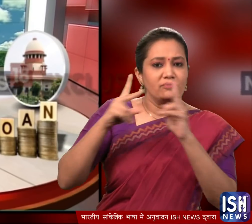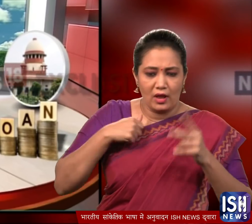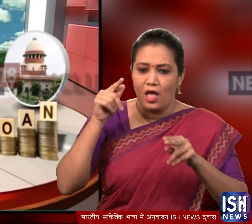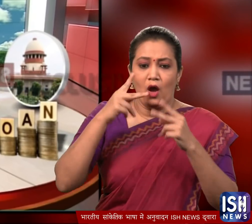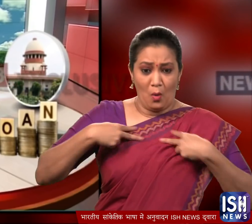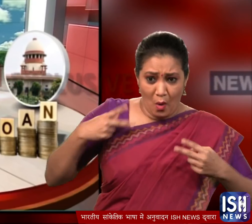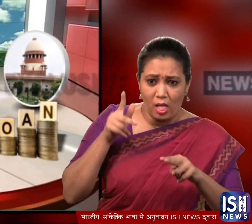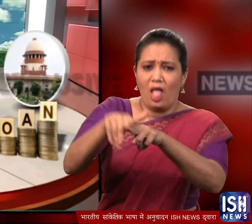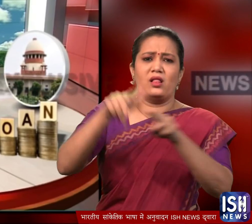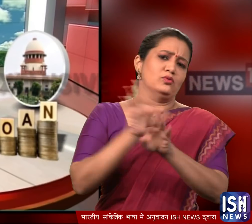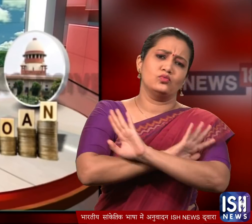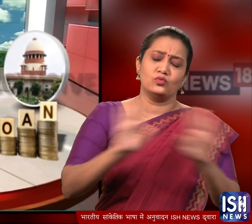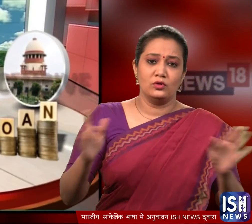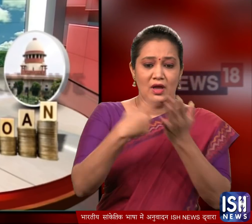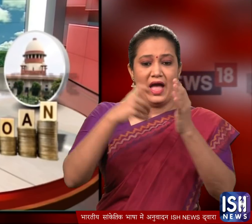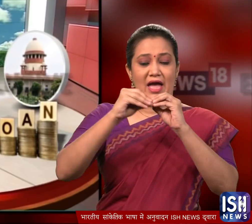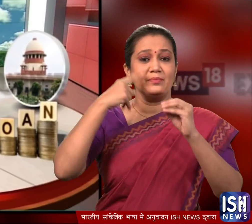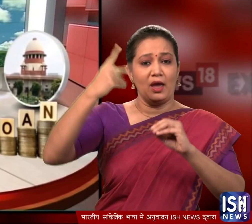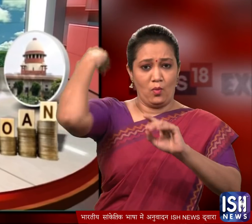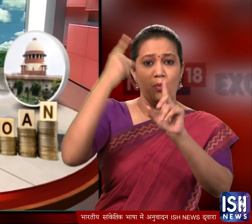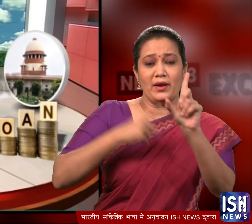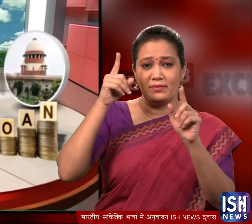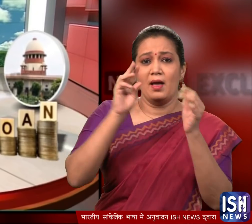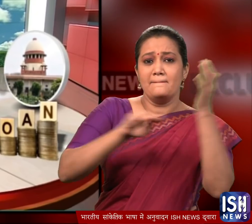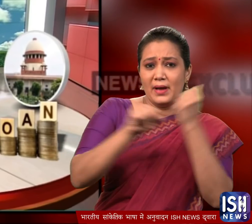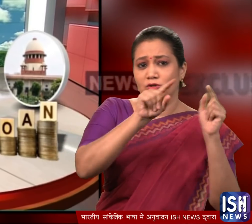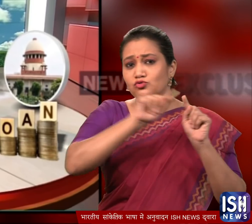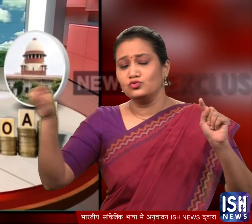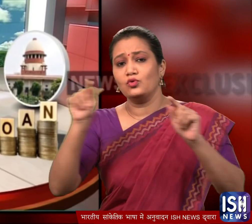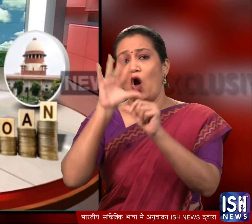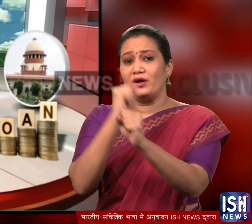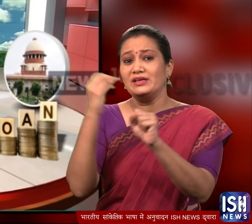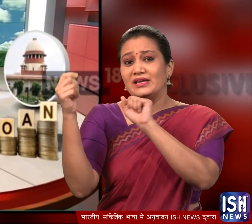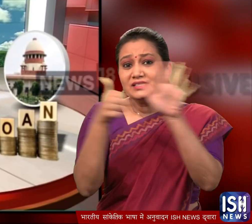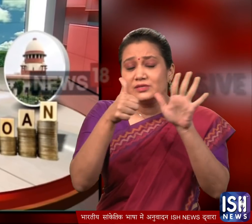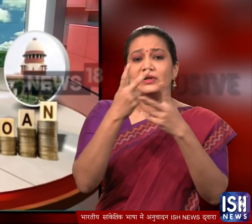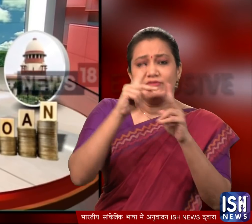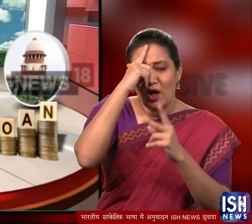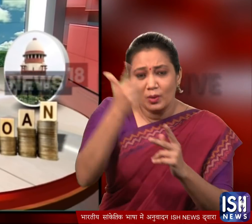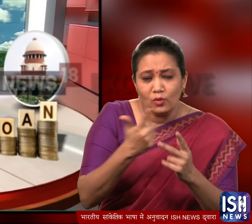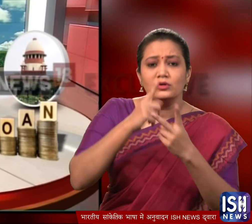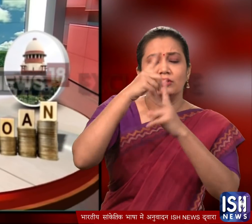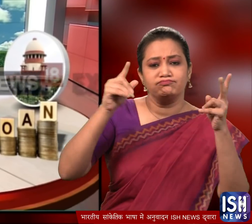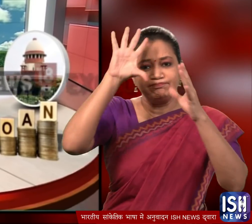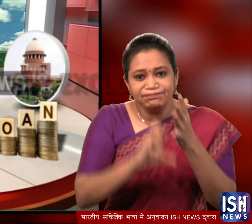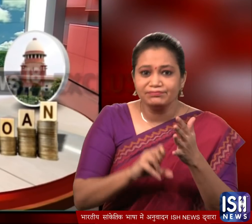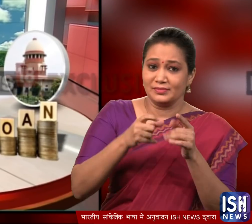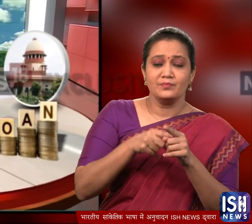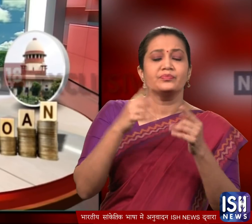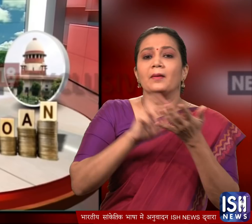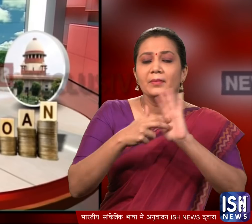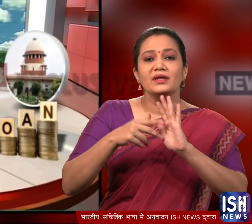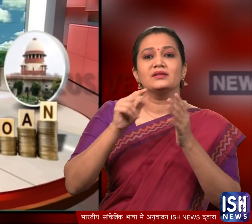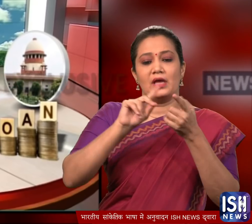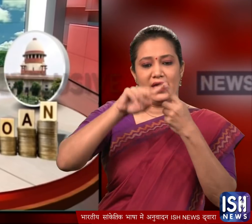कोर्ट कोई दखलंदाजी नहीं कर सकती। रिजर्व बैंक की तरफ से पिछले साल मार्च से अगस्त के बीच 6 महीने के लिए सभी तरह के लोन पर मॉरेटोरियम दिया गया